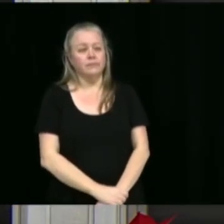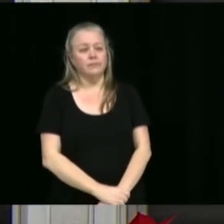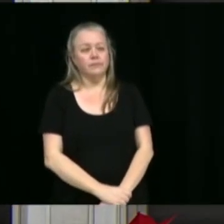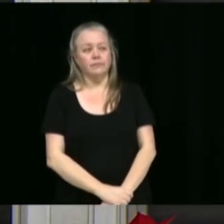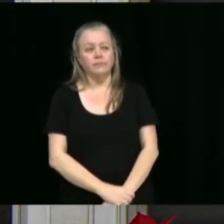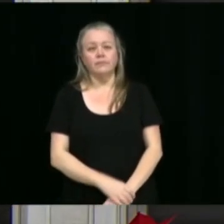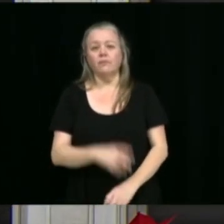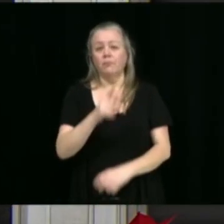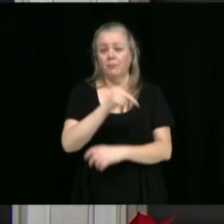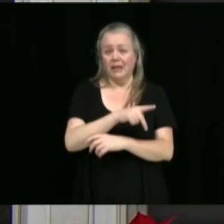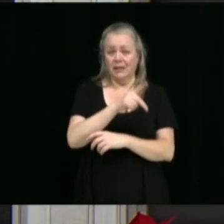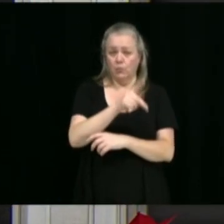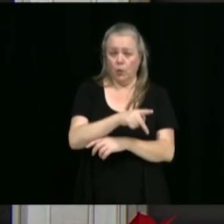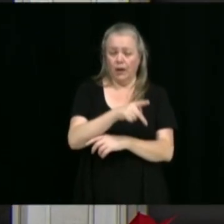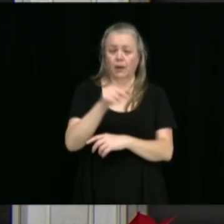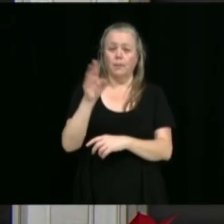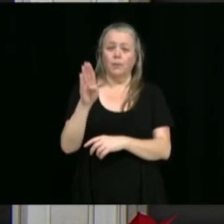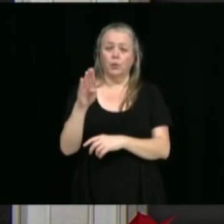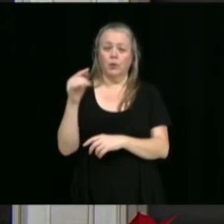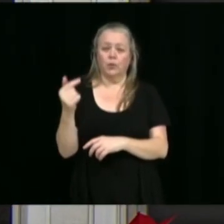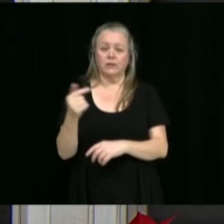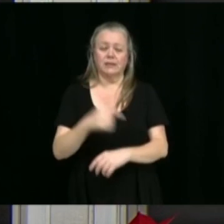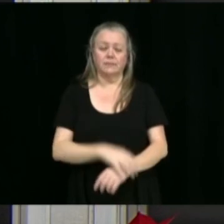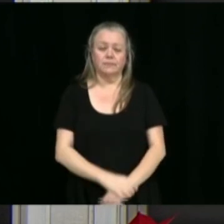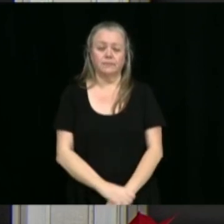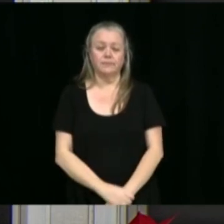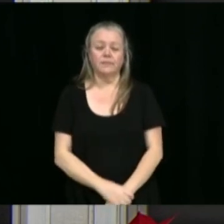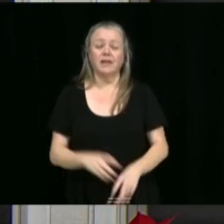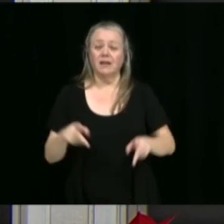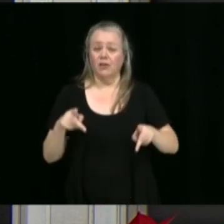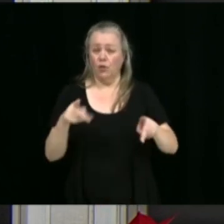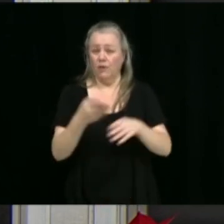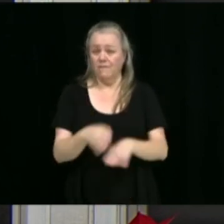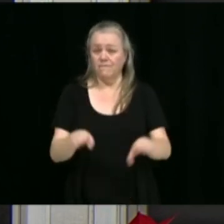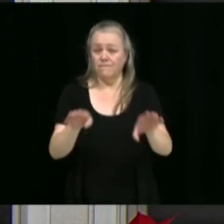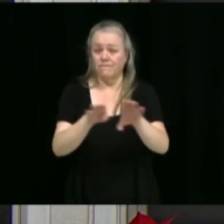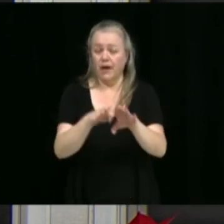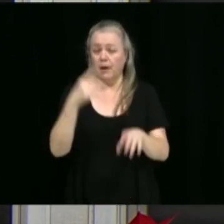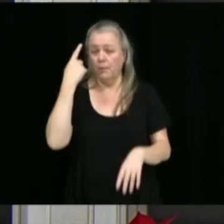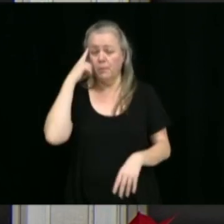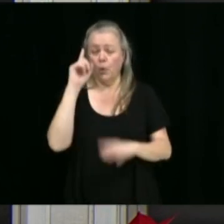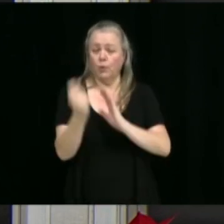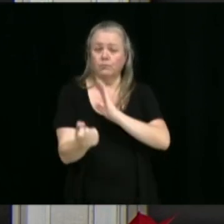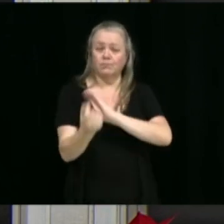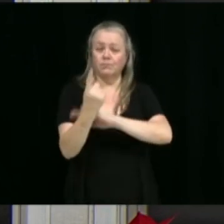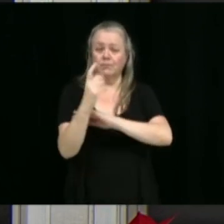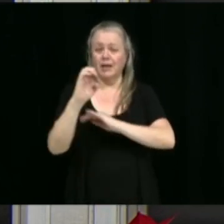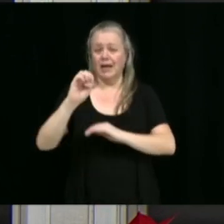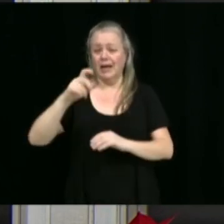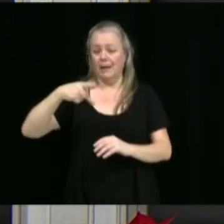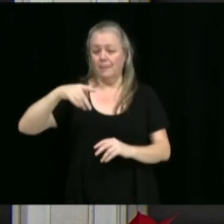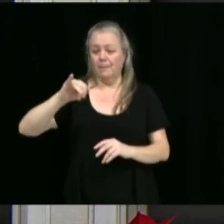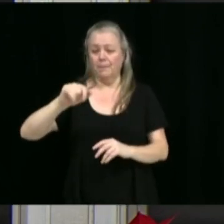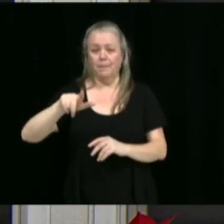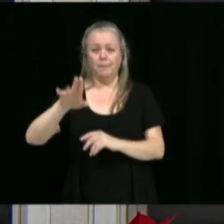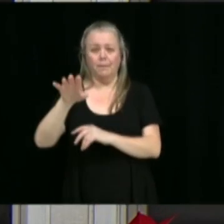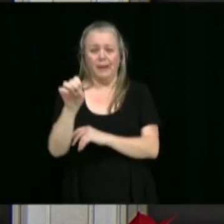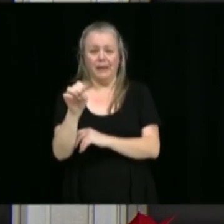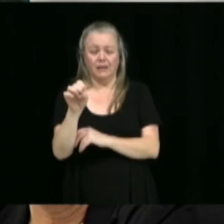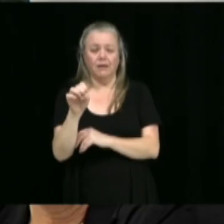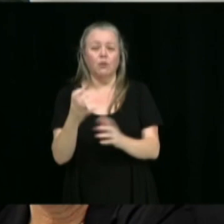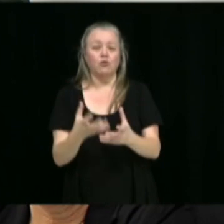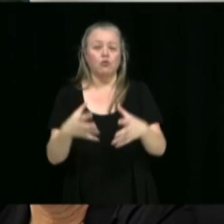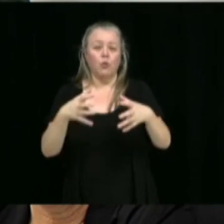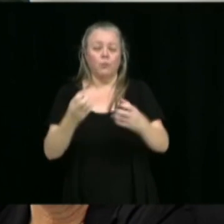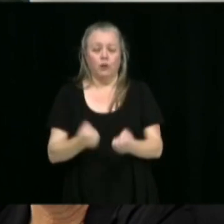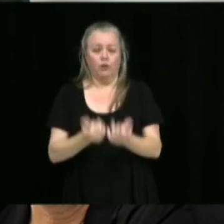Patrick Paulin, Benoît Gauthier. Fermeture de rue en vue de la tenue de l'événement Epic Coupe de feu. Il s'agit de décréter